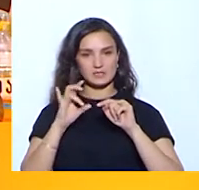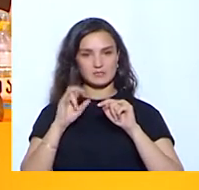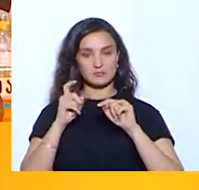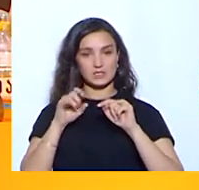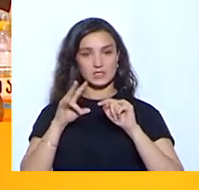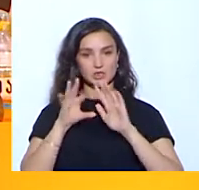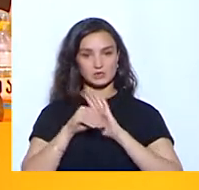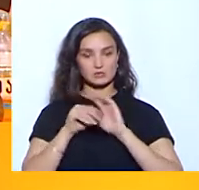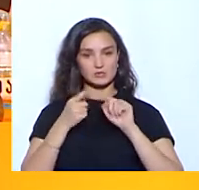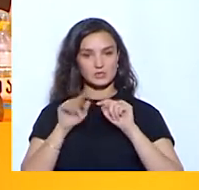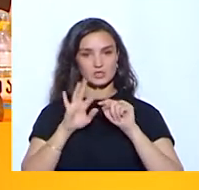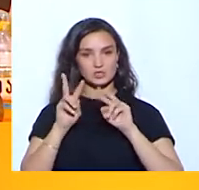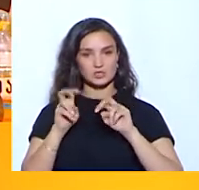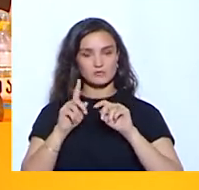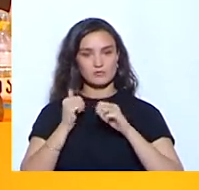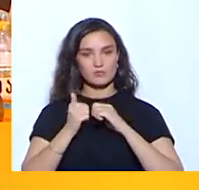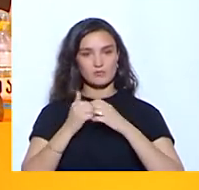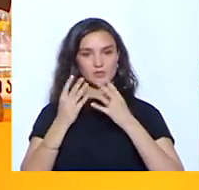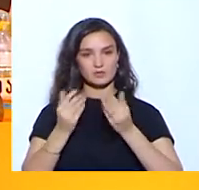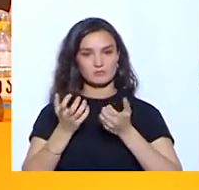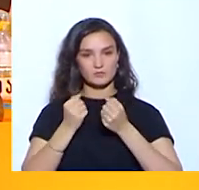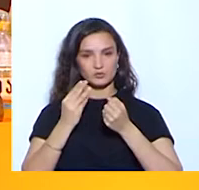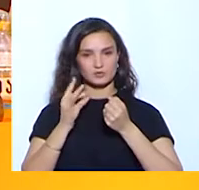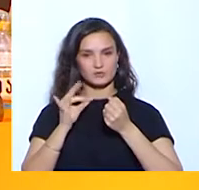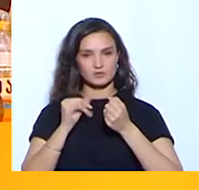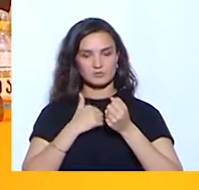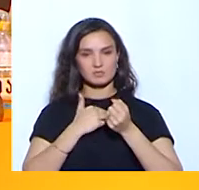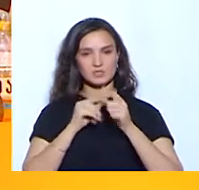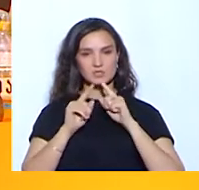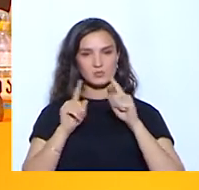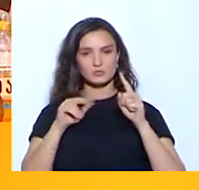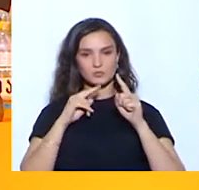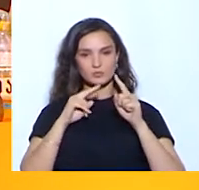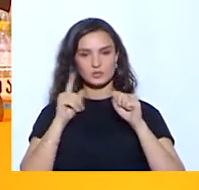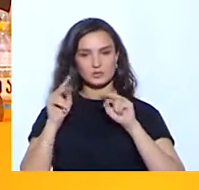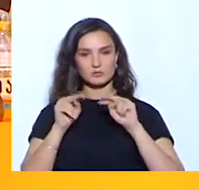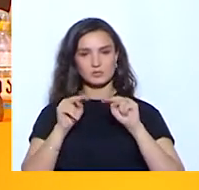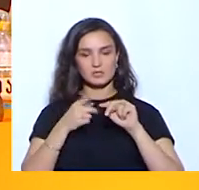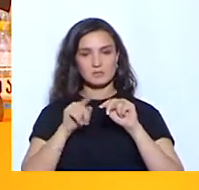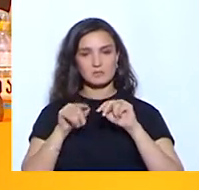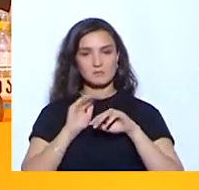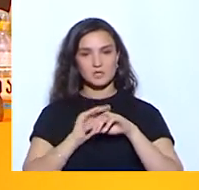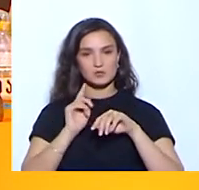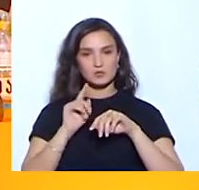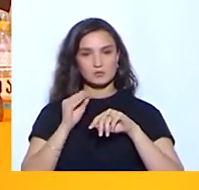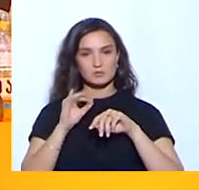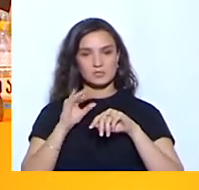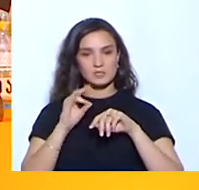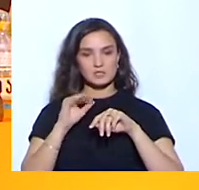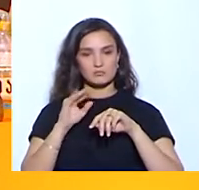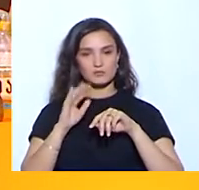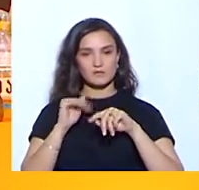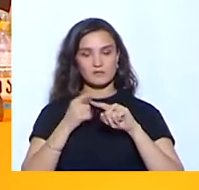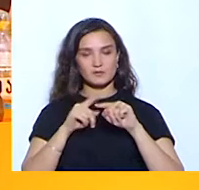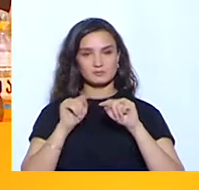ხილში. მაგრამ ეს არ ნიშნავს იმას, რომ ყოველდღე მივირთვათ შვრია. მე მინდა განსაკუთრებული ყურადღება მიაქციოთ იმ ფაქტს, რომ ფიტინის მჟავა, ანუ